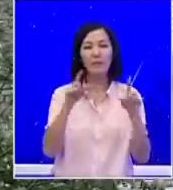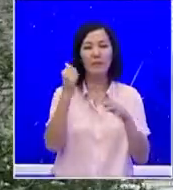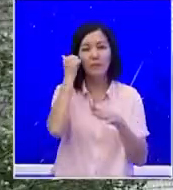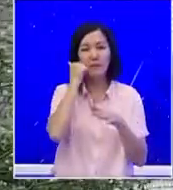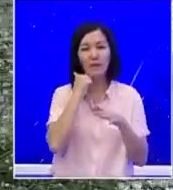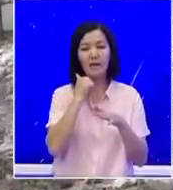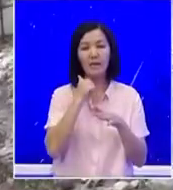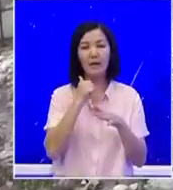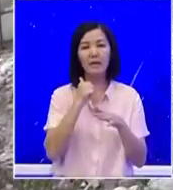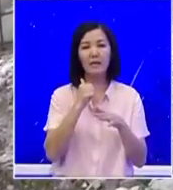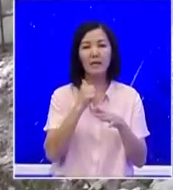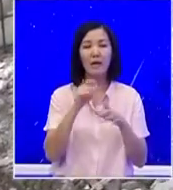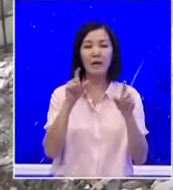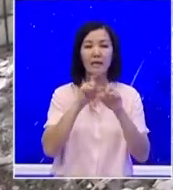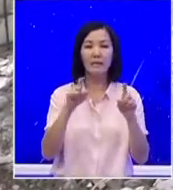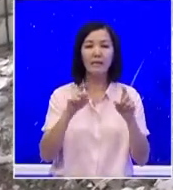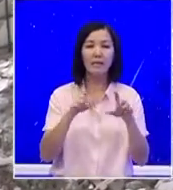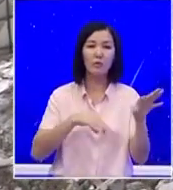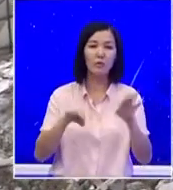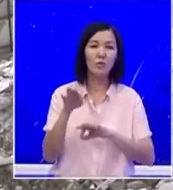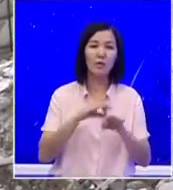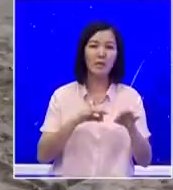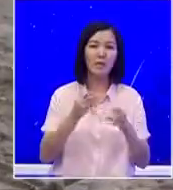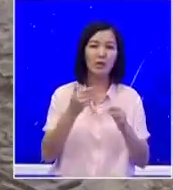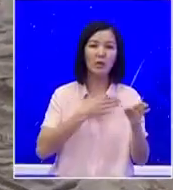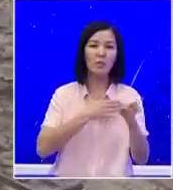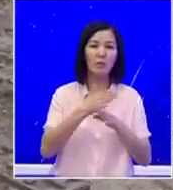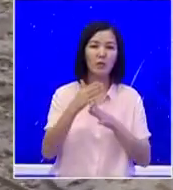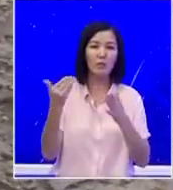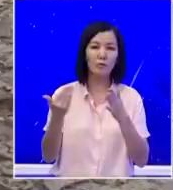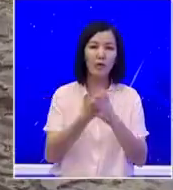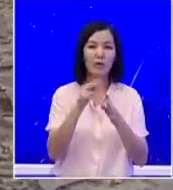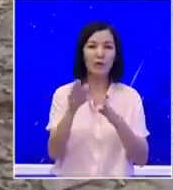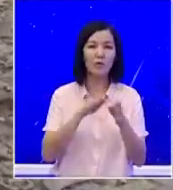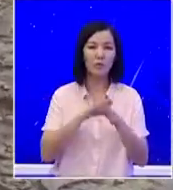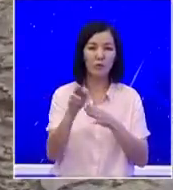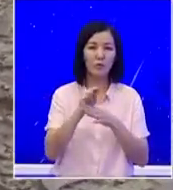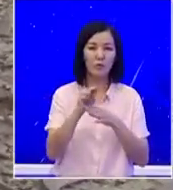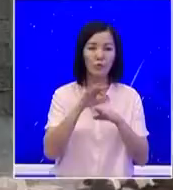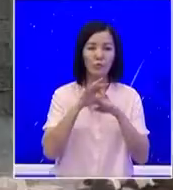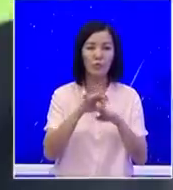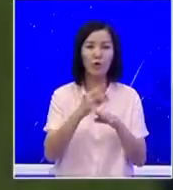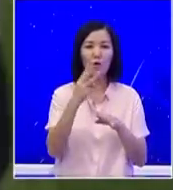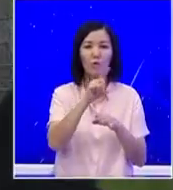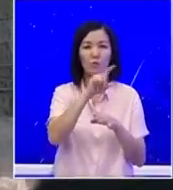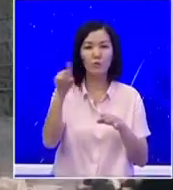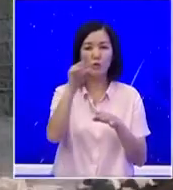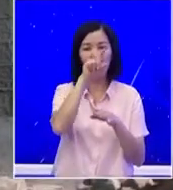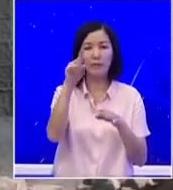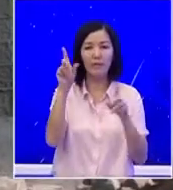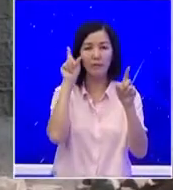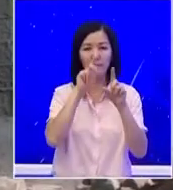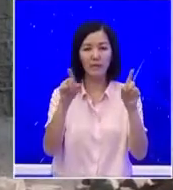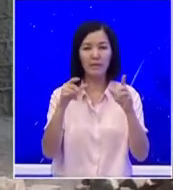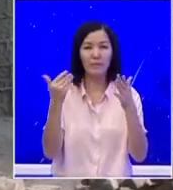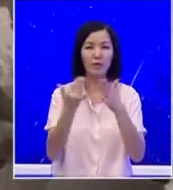тұрған. Тозығы жеткен бұл нысанда жол картасымен қаржы бөлініп, жаңартылып жатыр. Жоспар бойынша үш қабатты білім ошағы жаңа